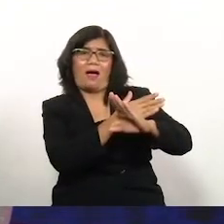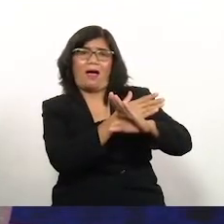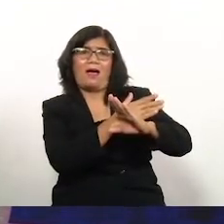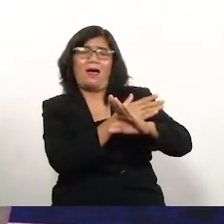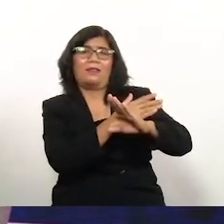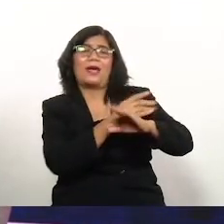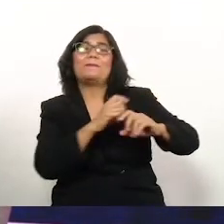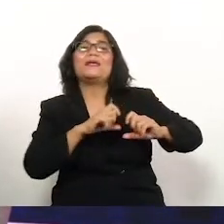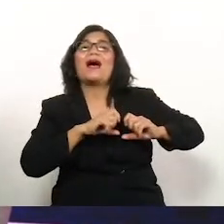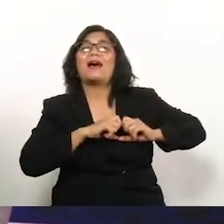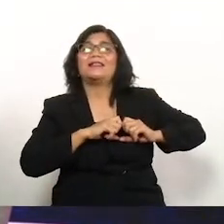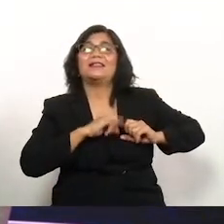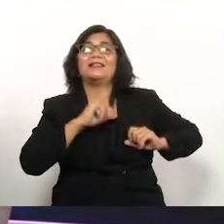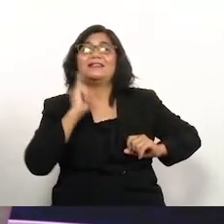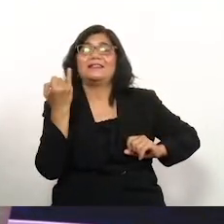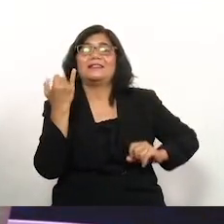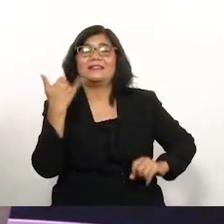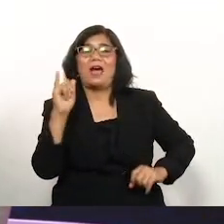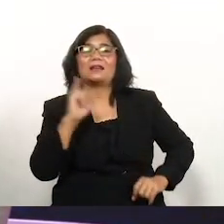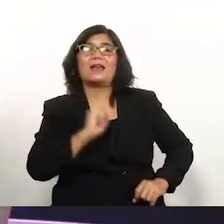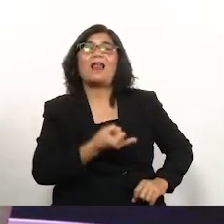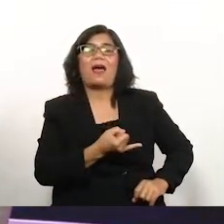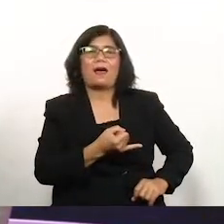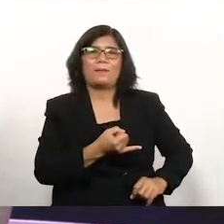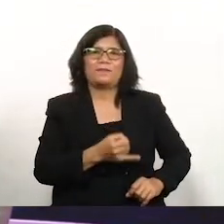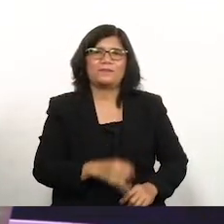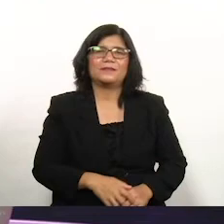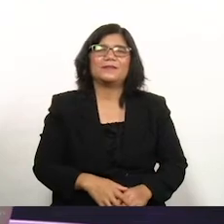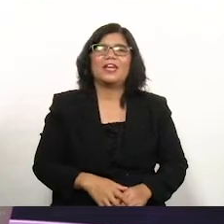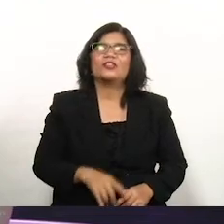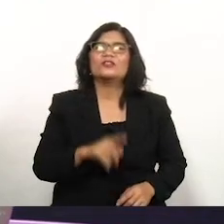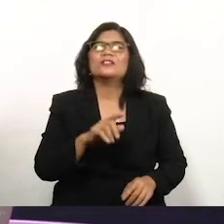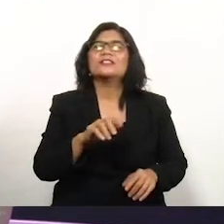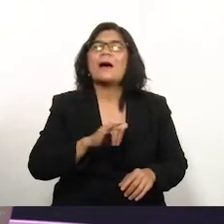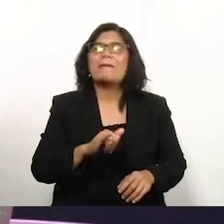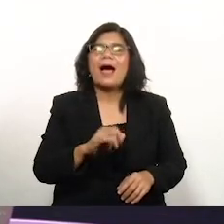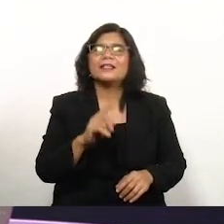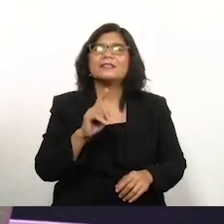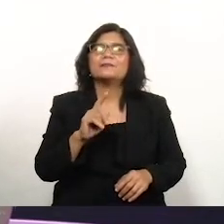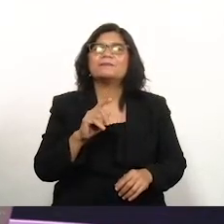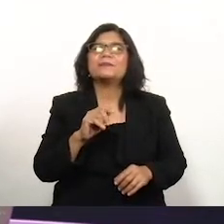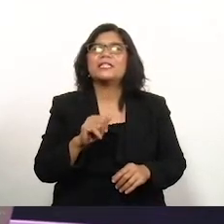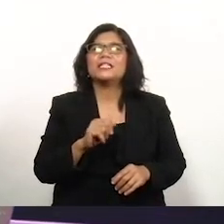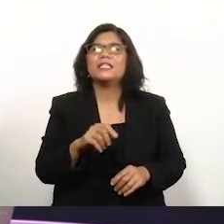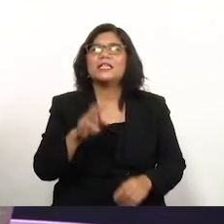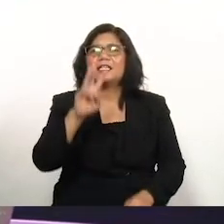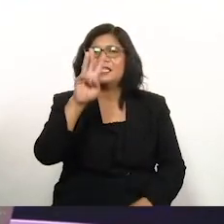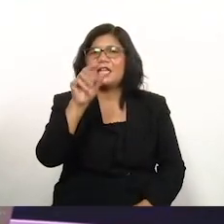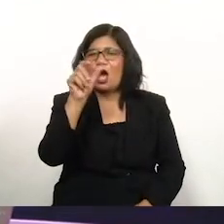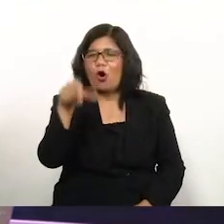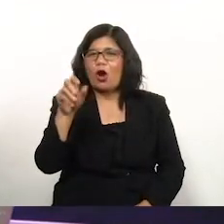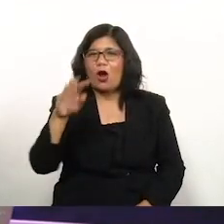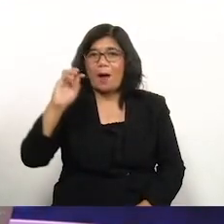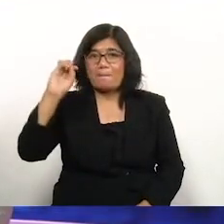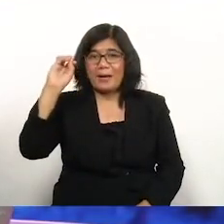Hai itu sama seperti saudara ketemu tiga orang Manado yang menyakiti hati Saudara lalu